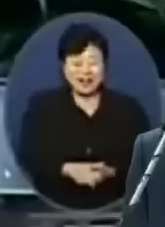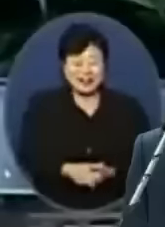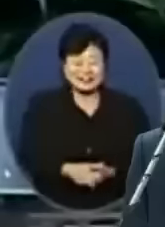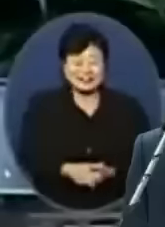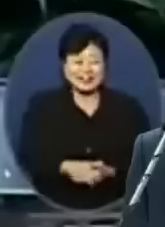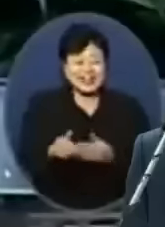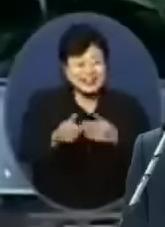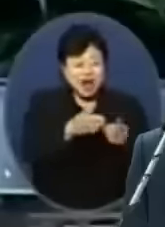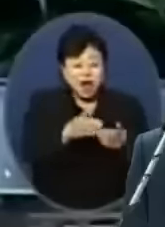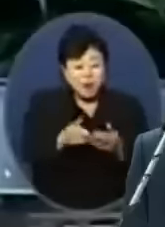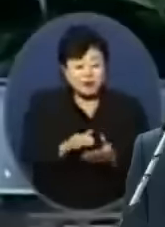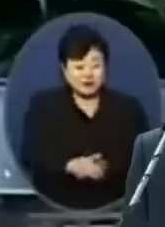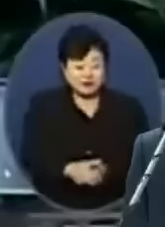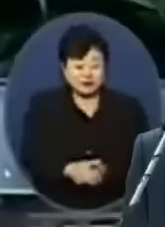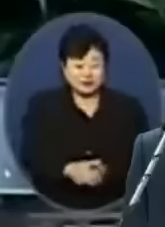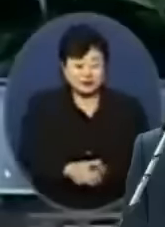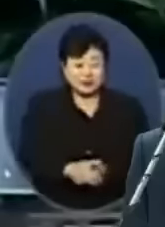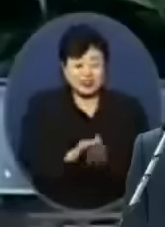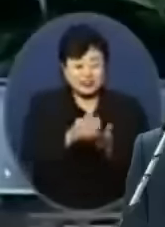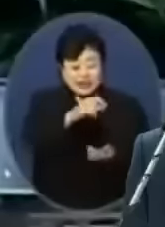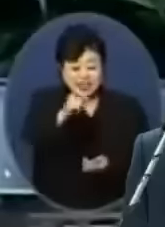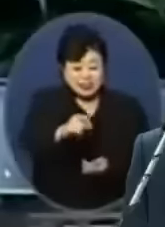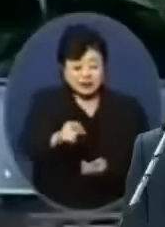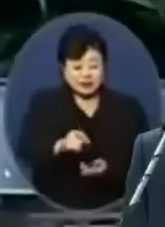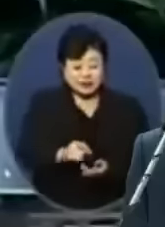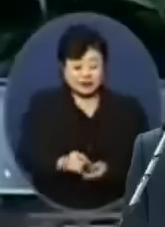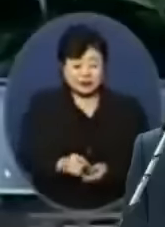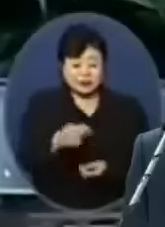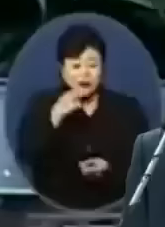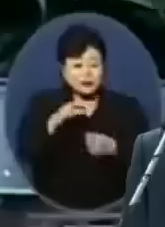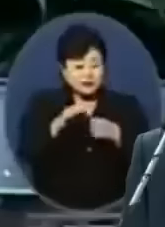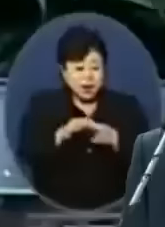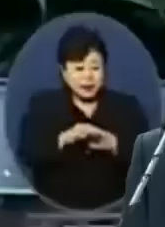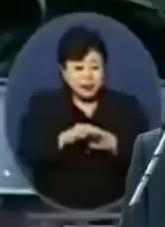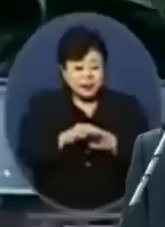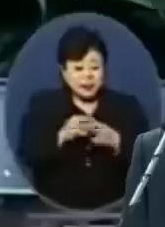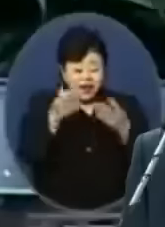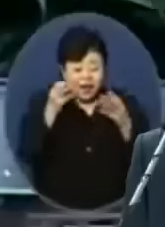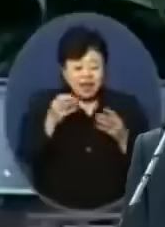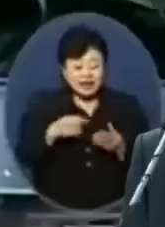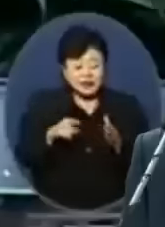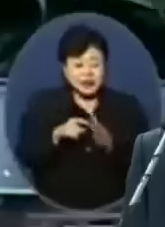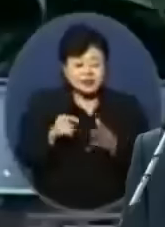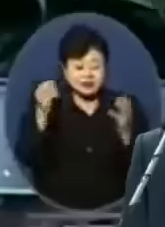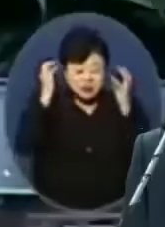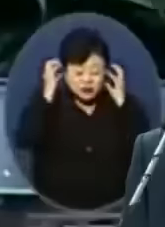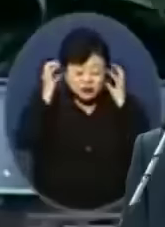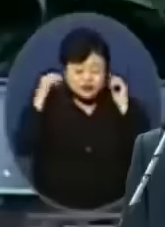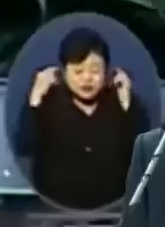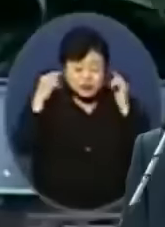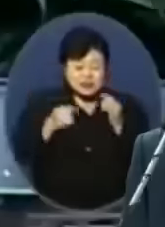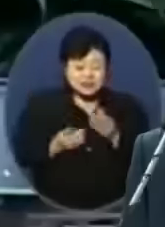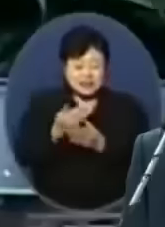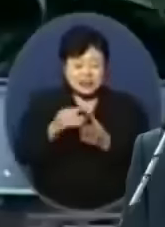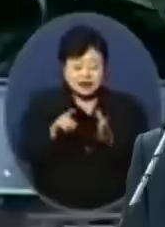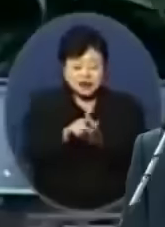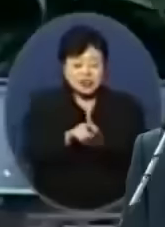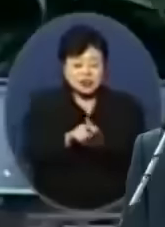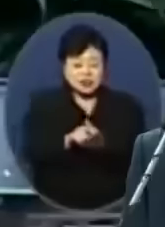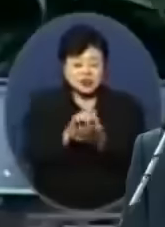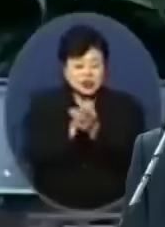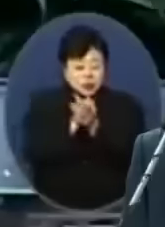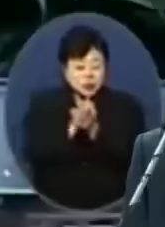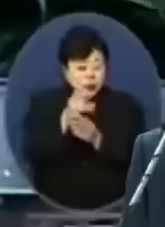내 경험이 책에 기록되어 있지 않았다면 자기는 그 어린아이 위해서 담대하게 기도할 수 없었을